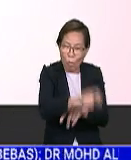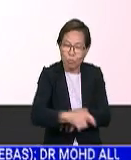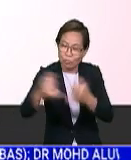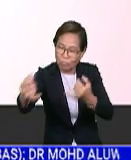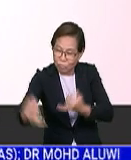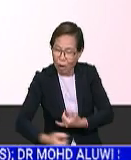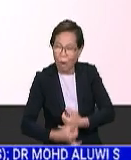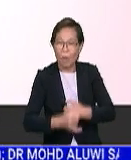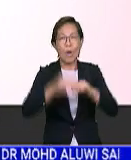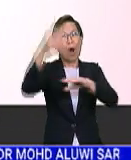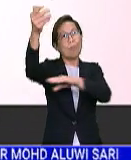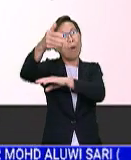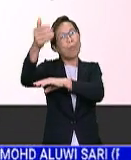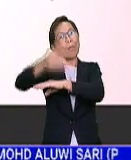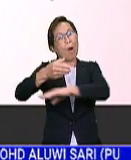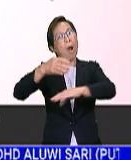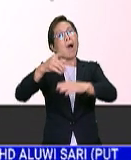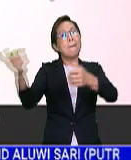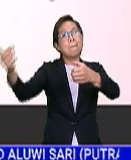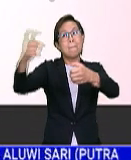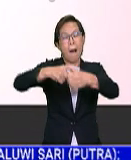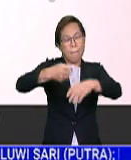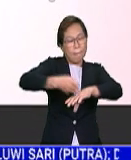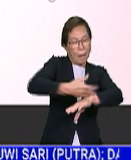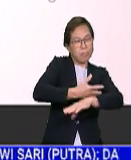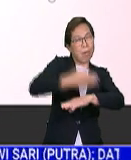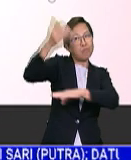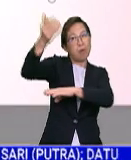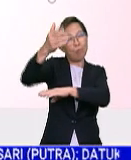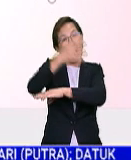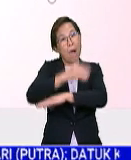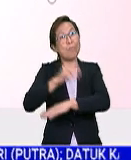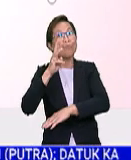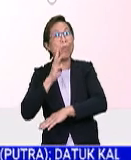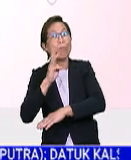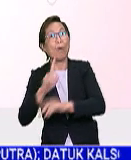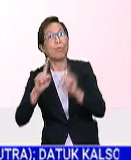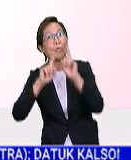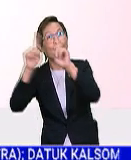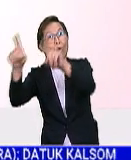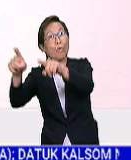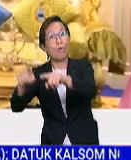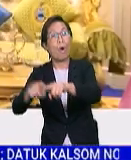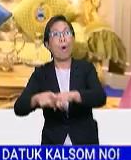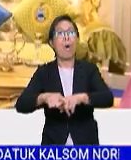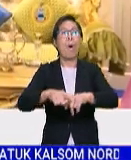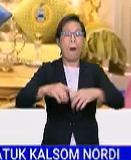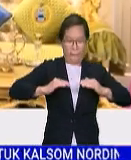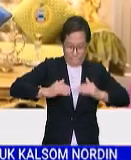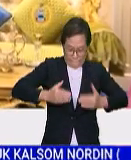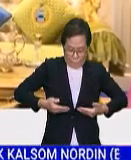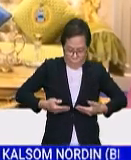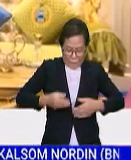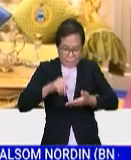them a breast Cancer awareness stong and then lepas tu We also have the women will go for breast check lah